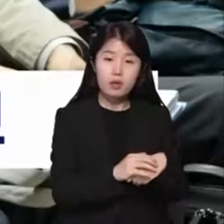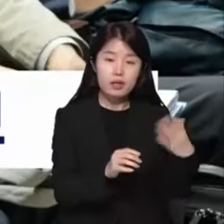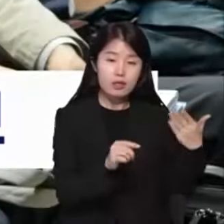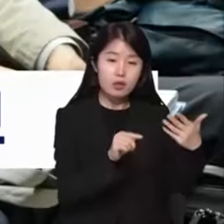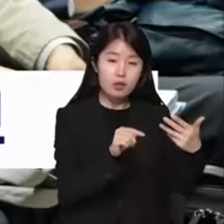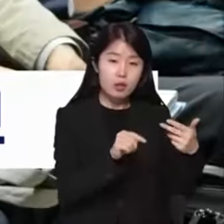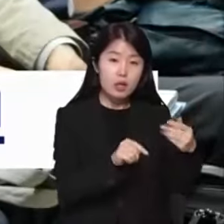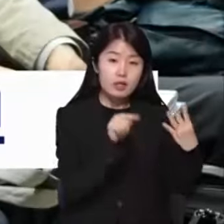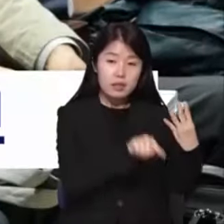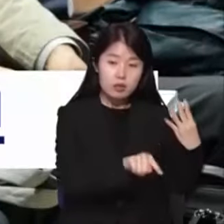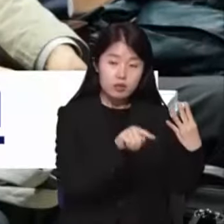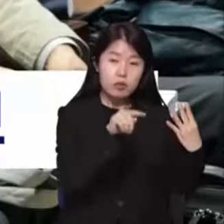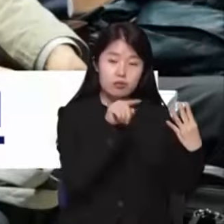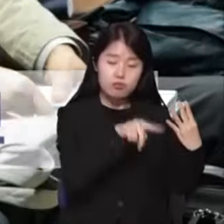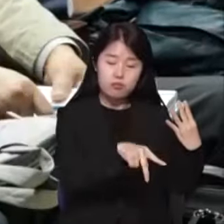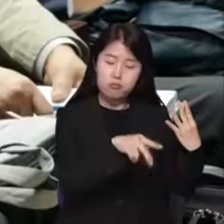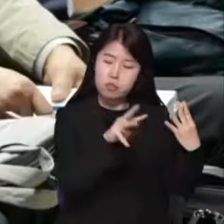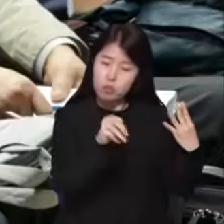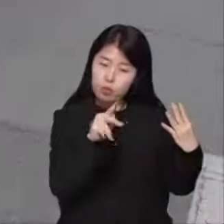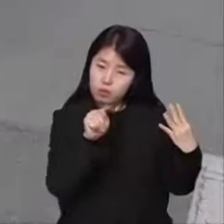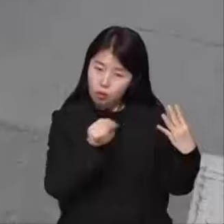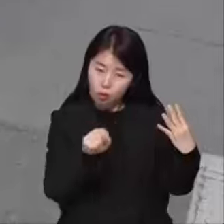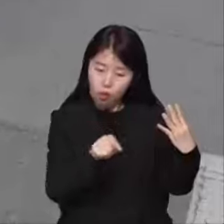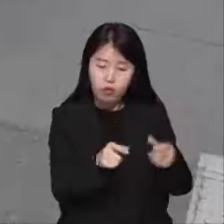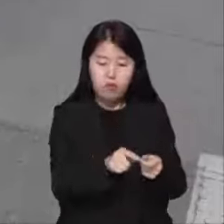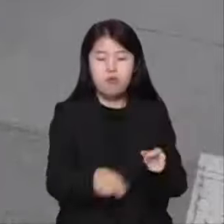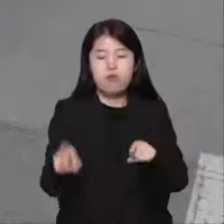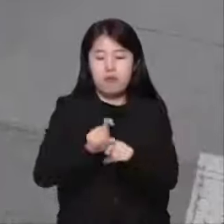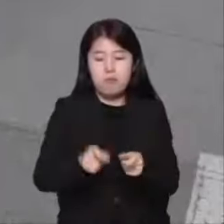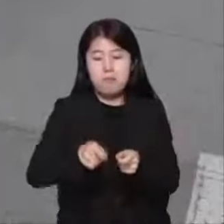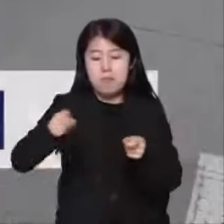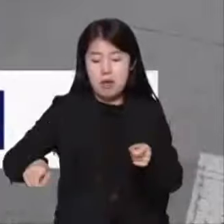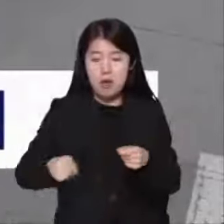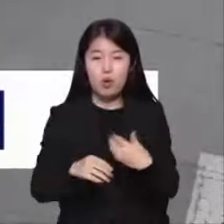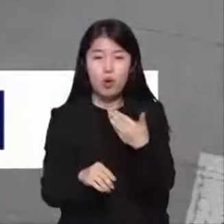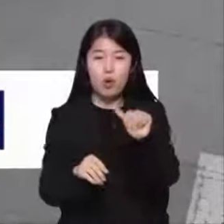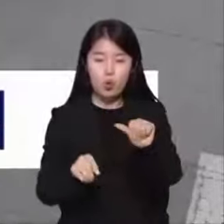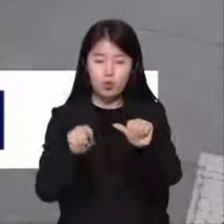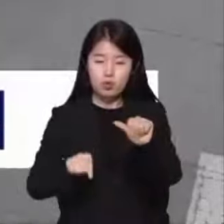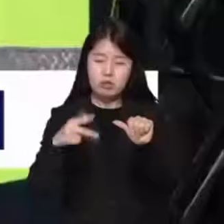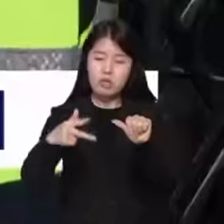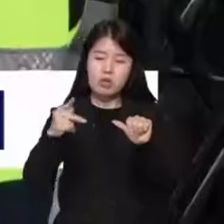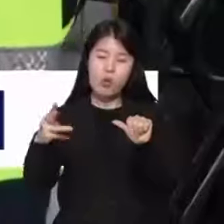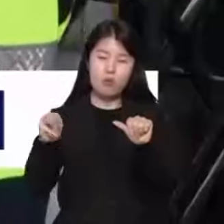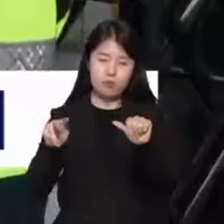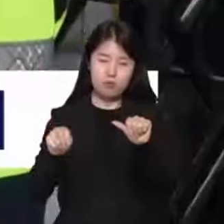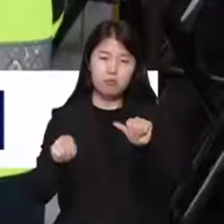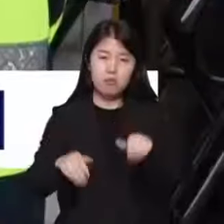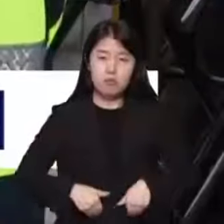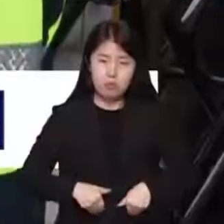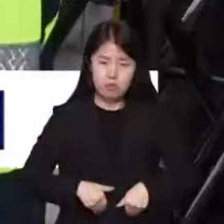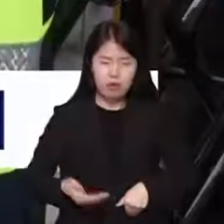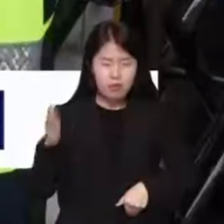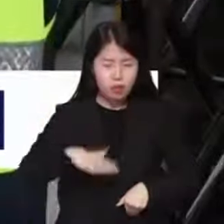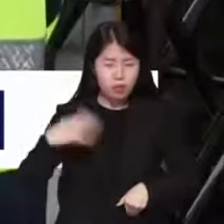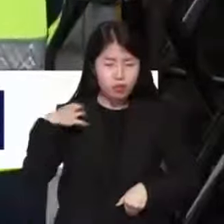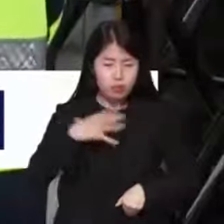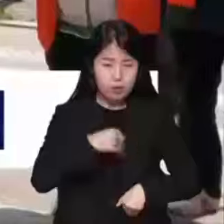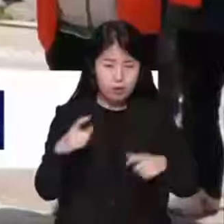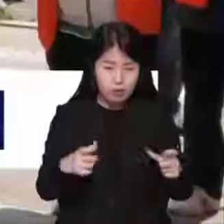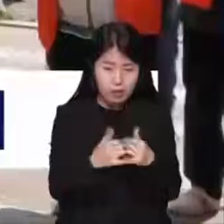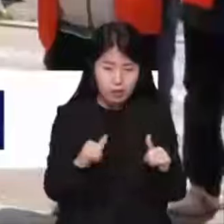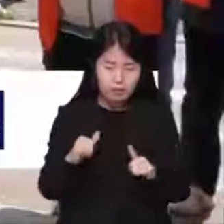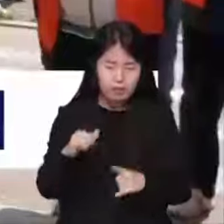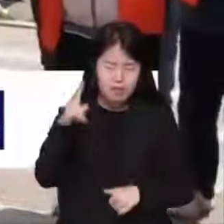5.7제곱킬로미터를 추가로 확보해야 한다고 주문했습니다. 한편 군공항 무안 이전을 반대하는 무안 군민 200명은 토론회가